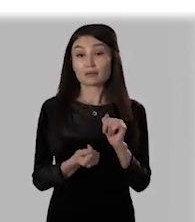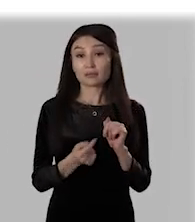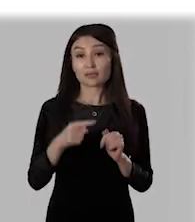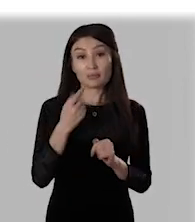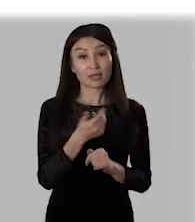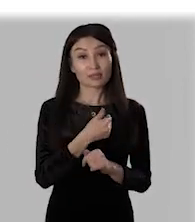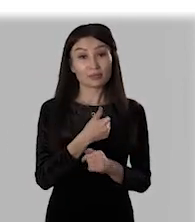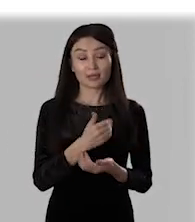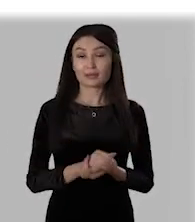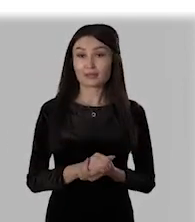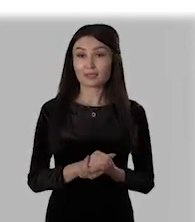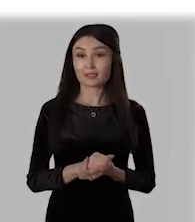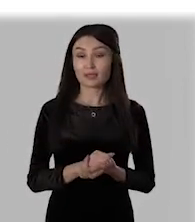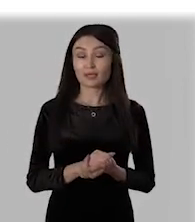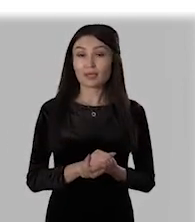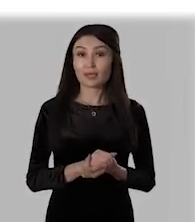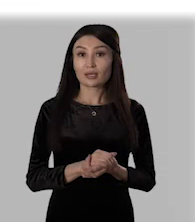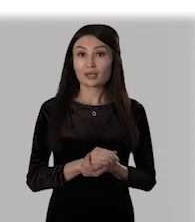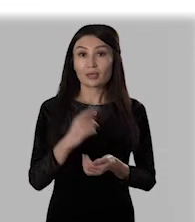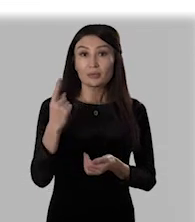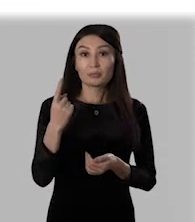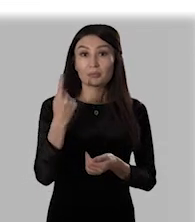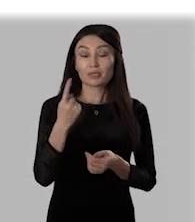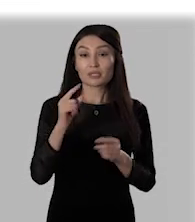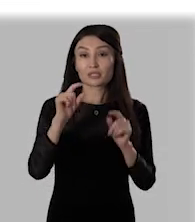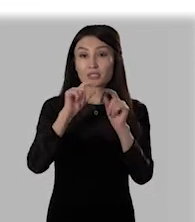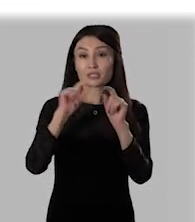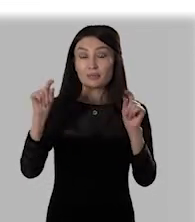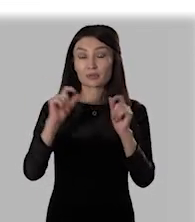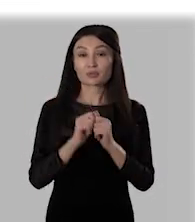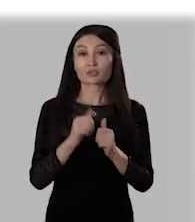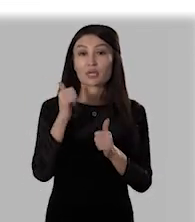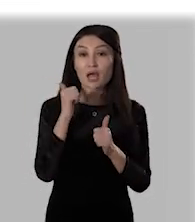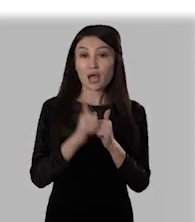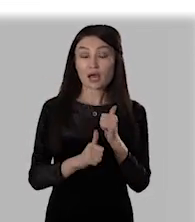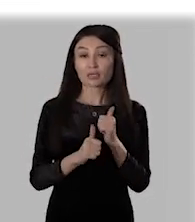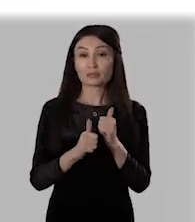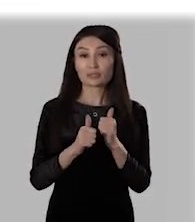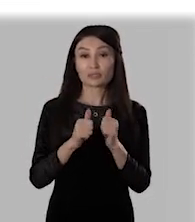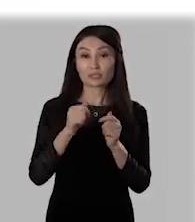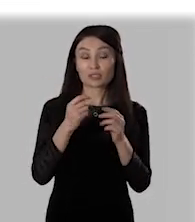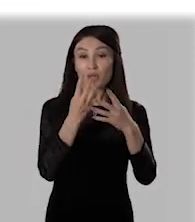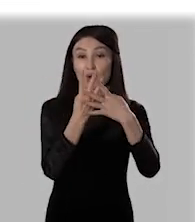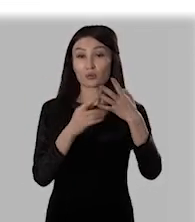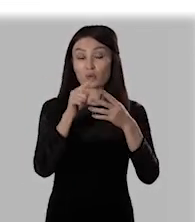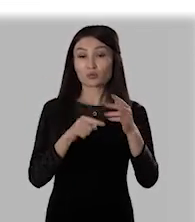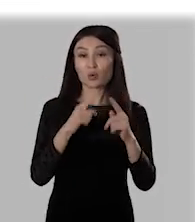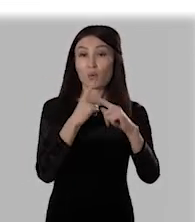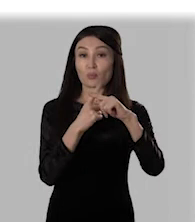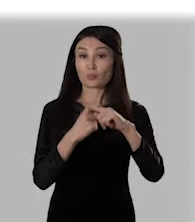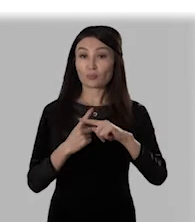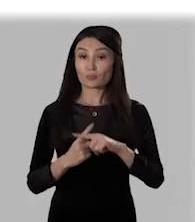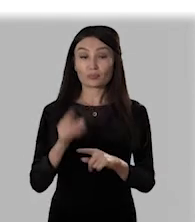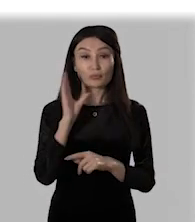айткым келет. Демек, биринчи саптын тушуна ар бир торчого плюс койсок болот.